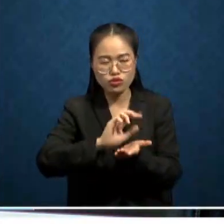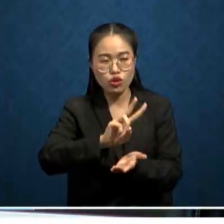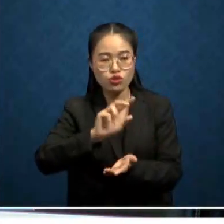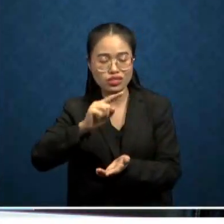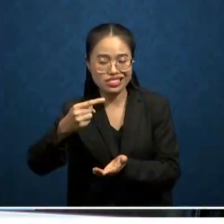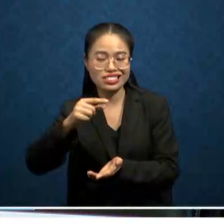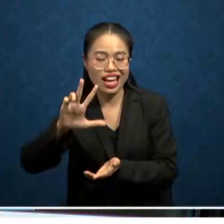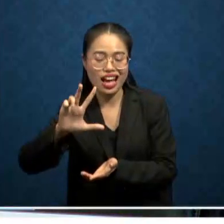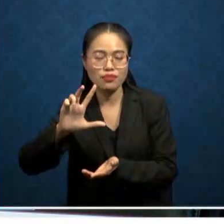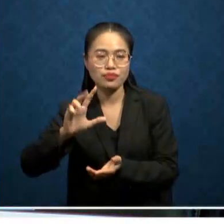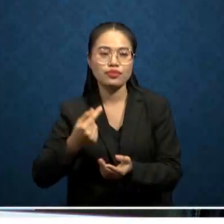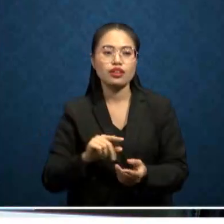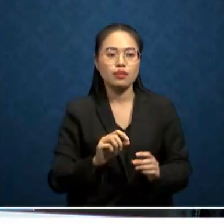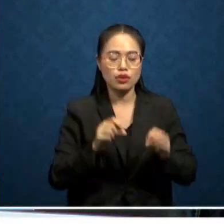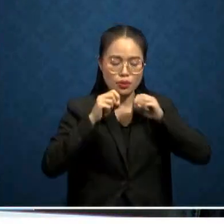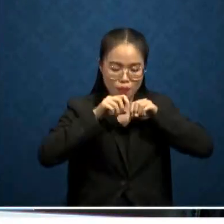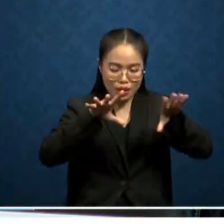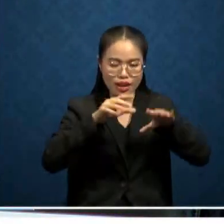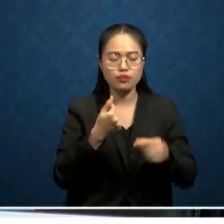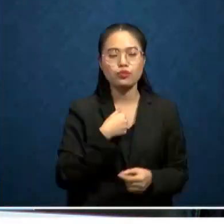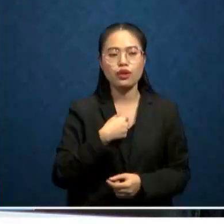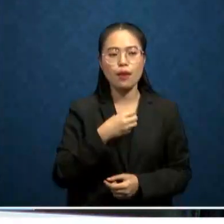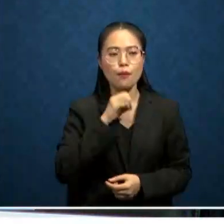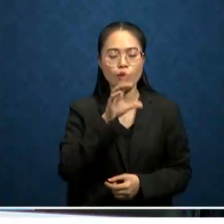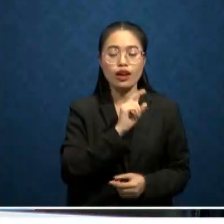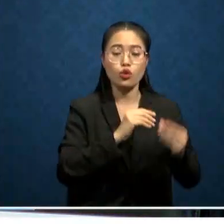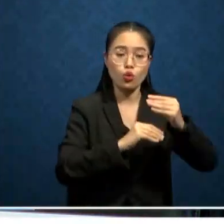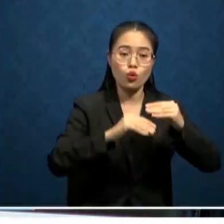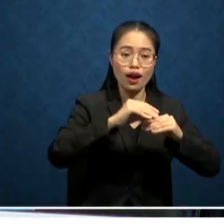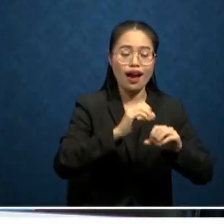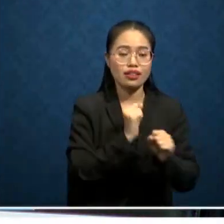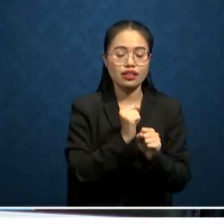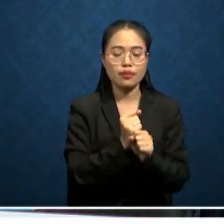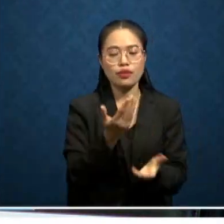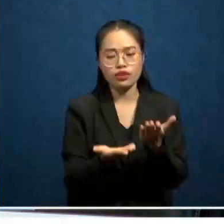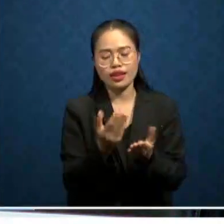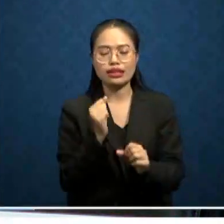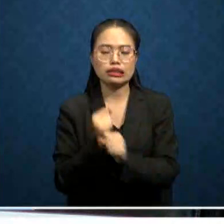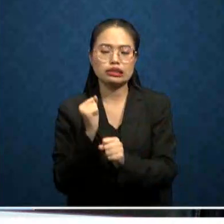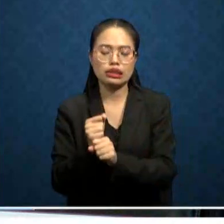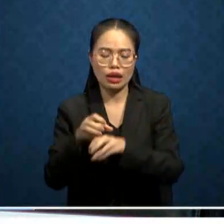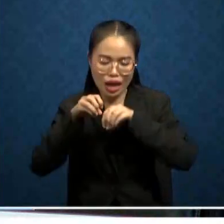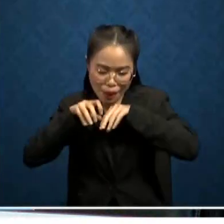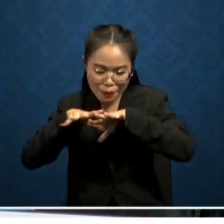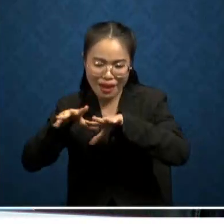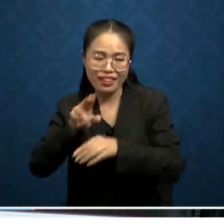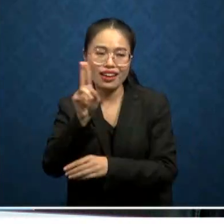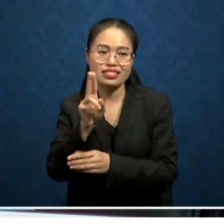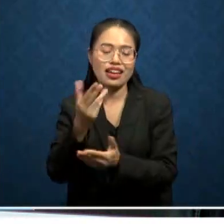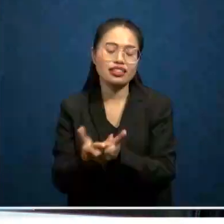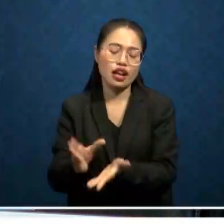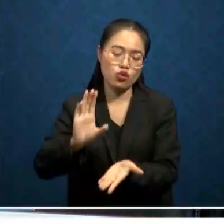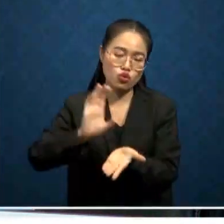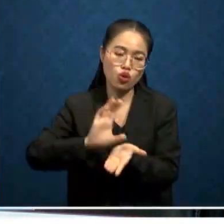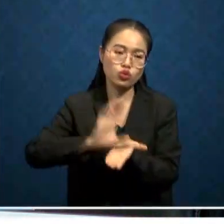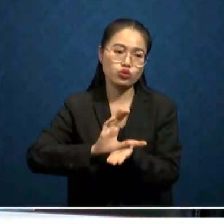ประกาศขอเรียนท่านเอ่อสมาชิกวิภาวะทุกโครงการนะครับในการทั้งขยายพื้นที่ประกาศในการใช้เงินกองทุนนะ